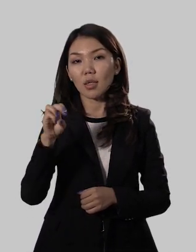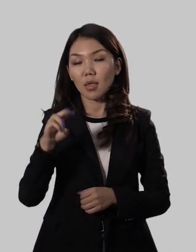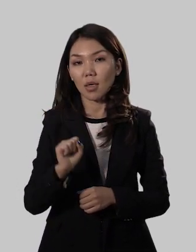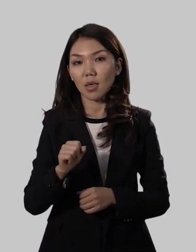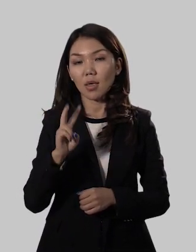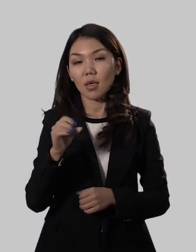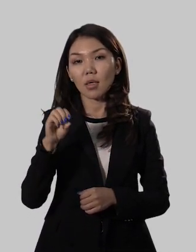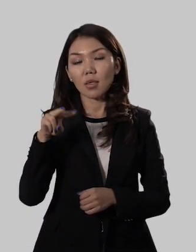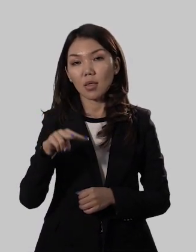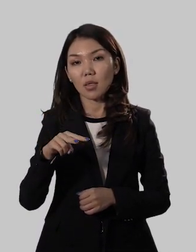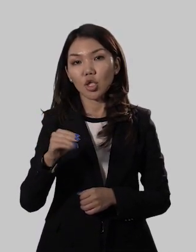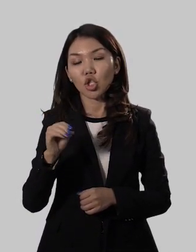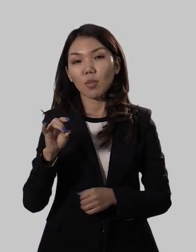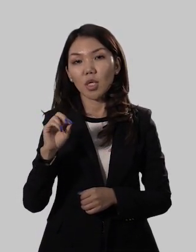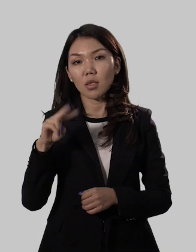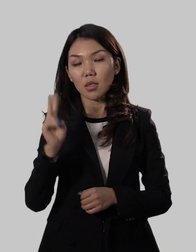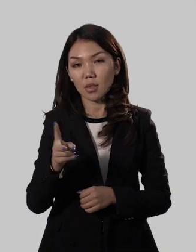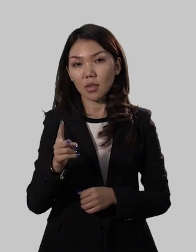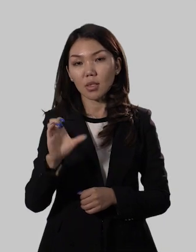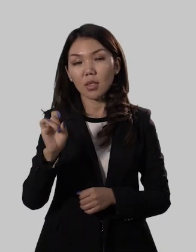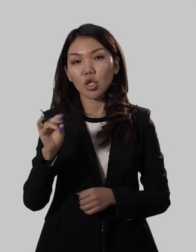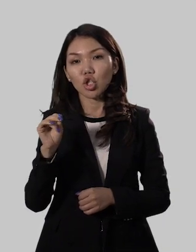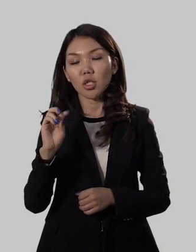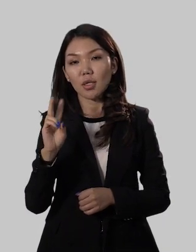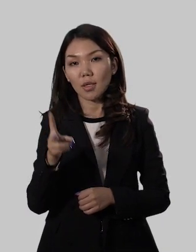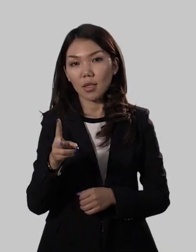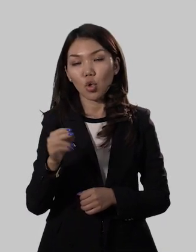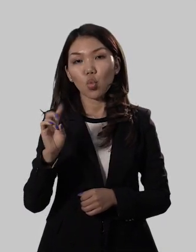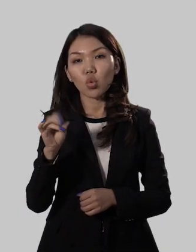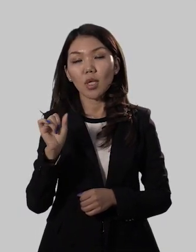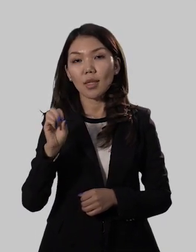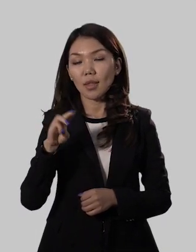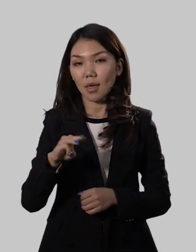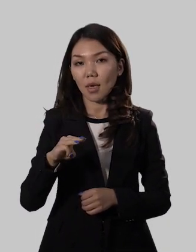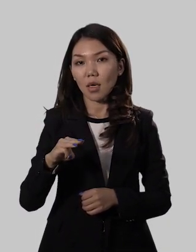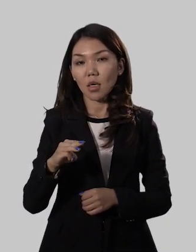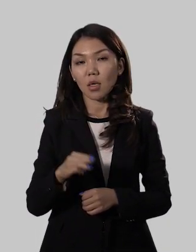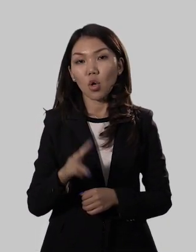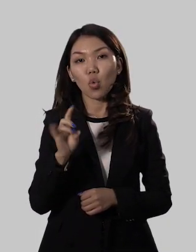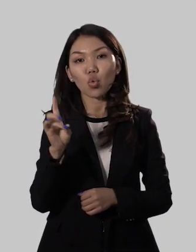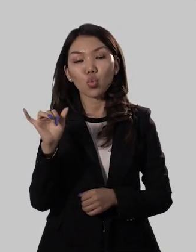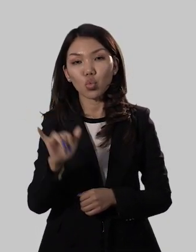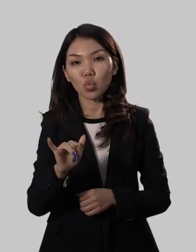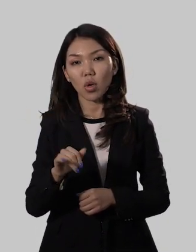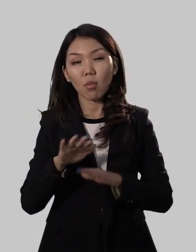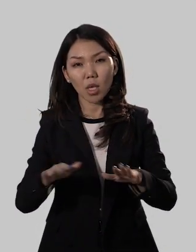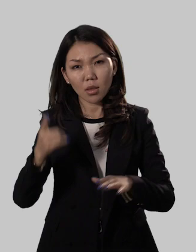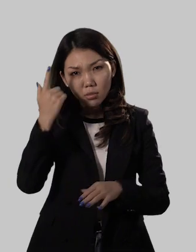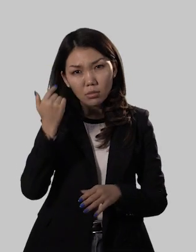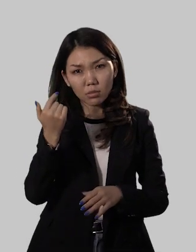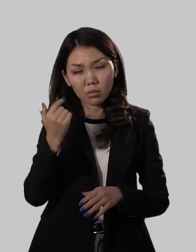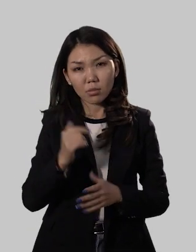Ата, Каратал Жапырык, Сарычелек, Кулун Ата коругу.